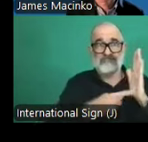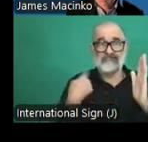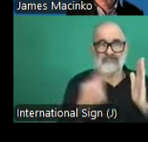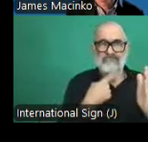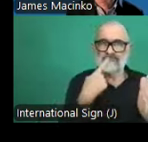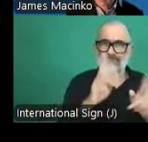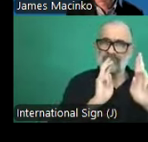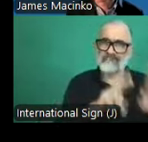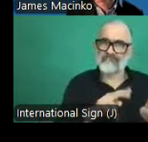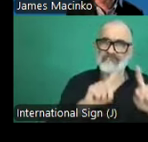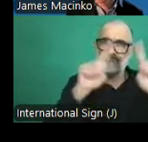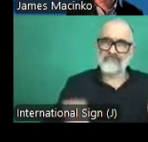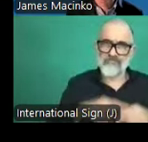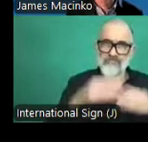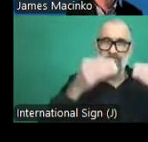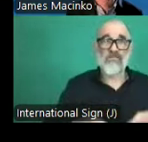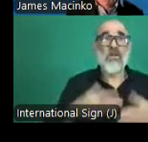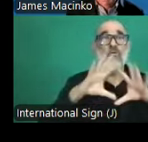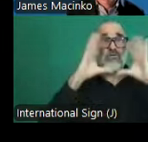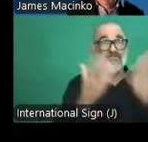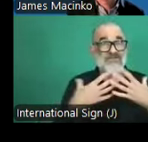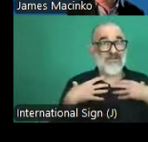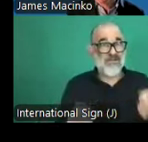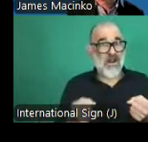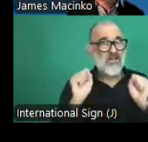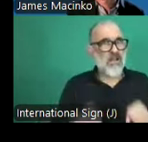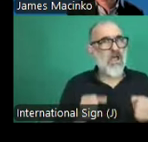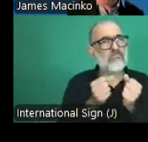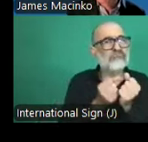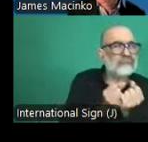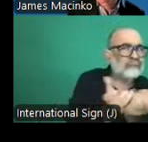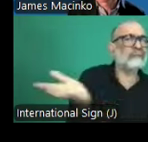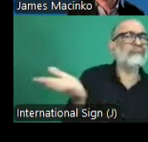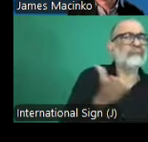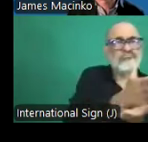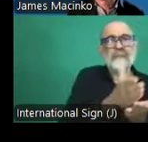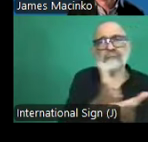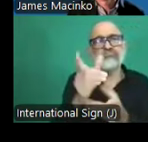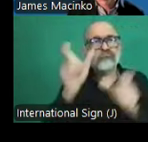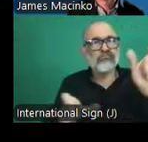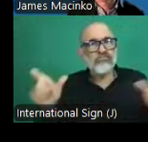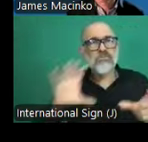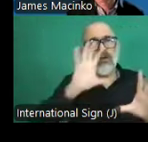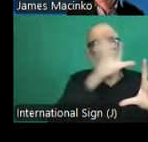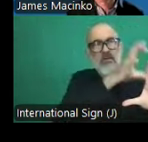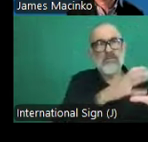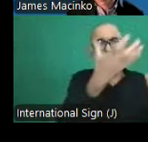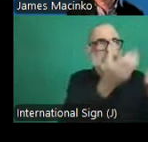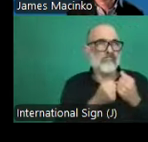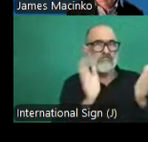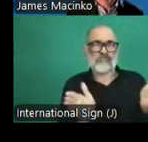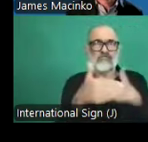des services de santé et des dépenses en santé catastrophiques